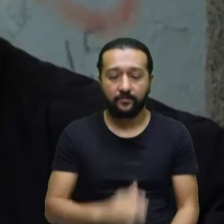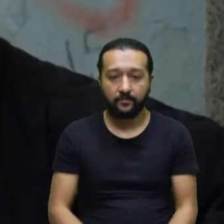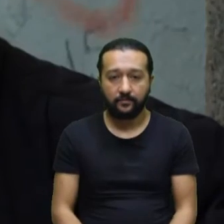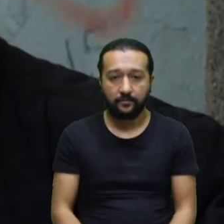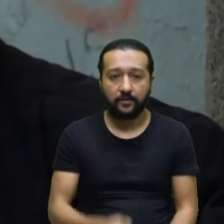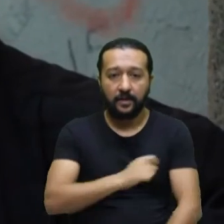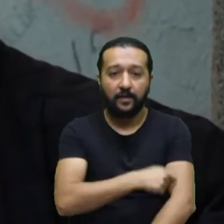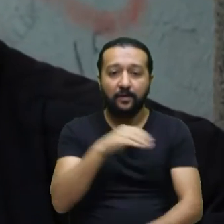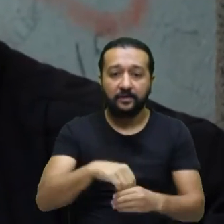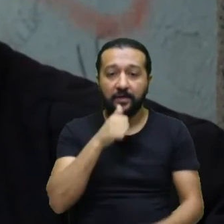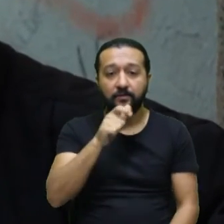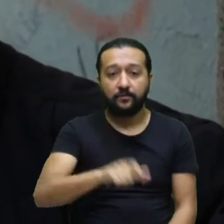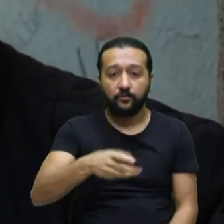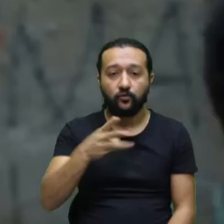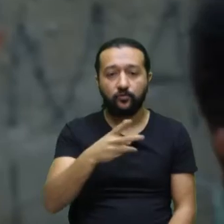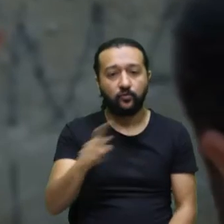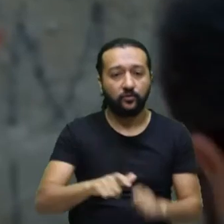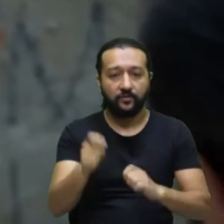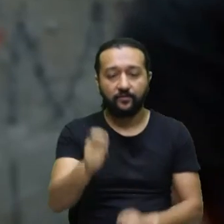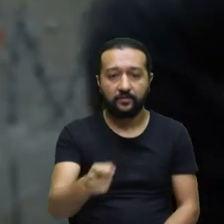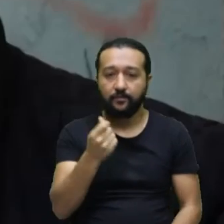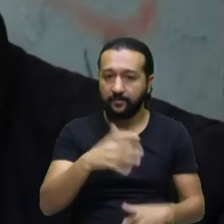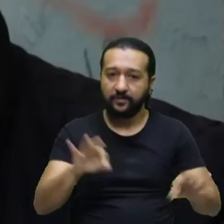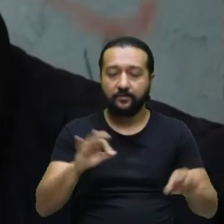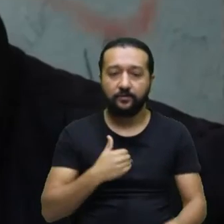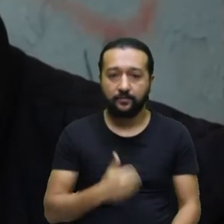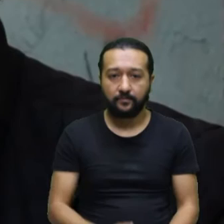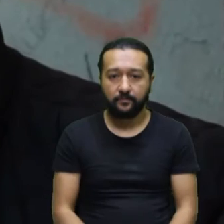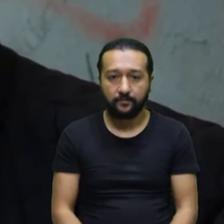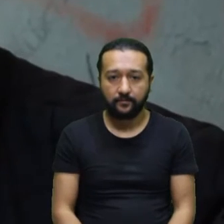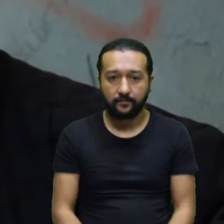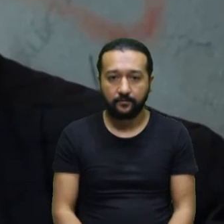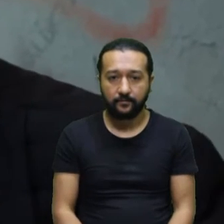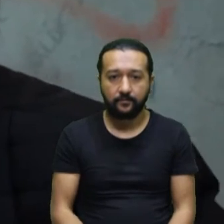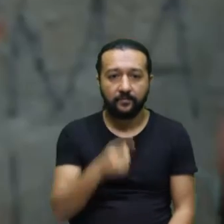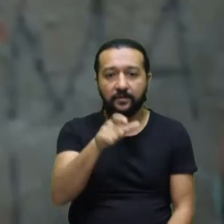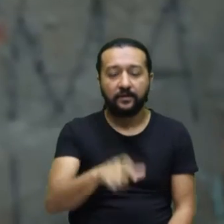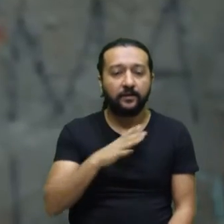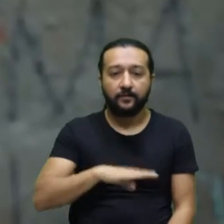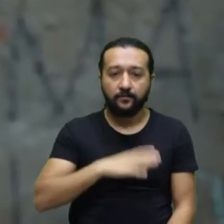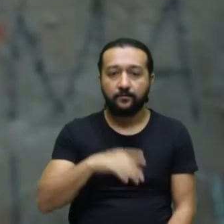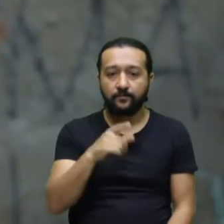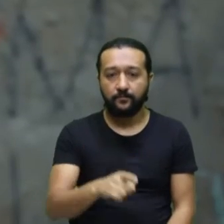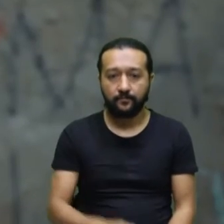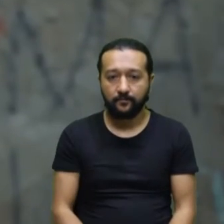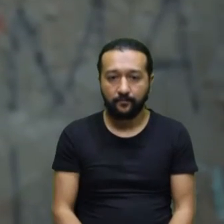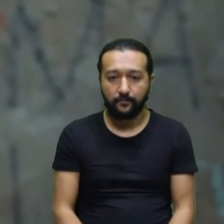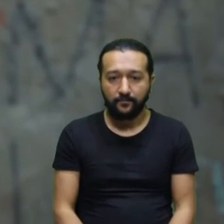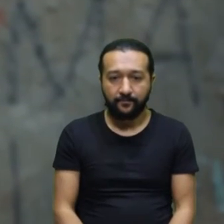var. Almanya için adam başı 3000 euro veririz. Paramız hazır. Etkilenip sakallarını sıvazladı. Sen ne istiyorsun?